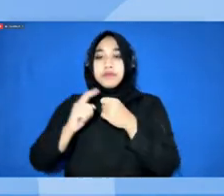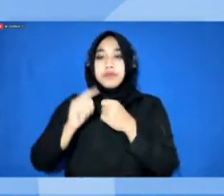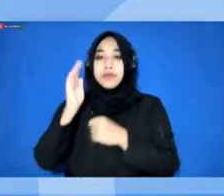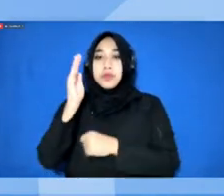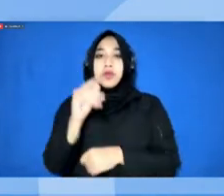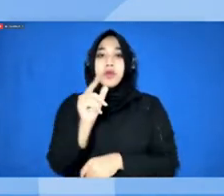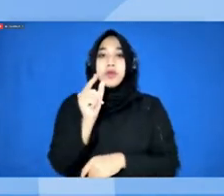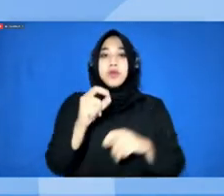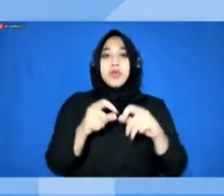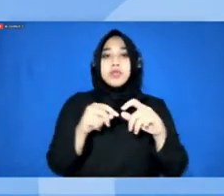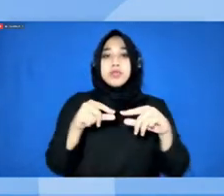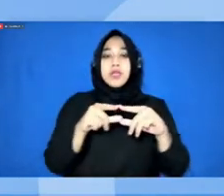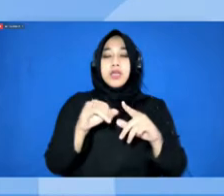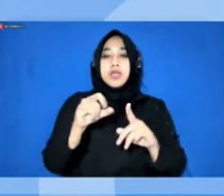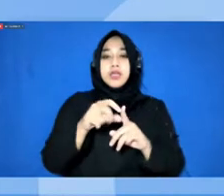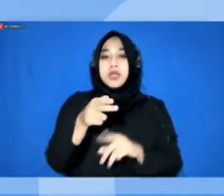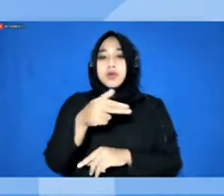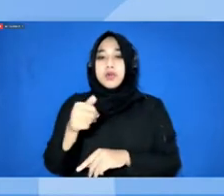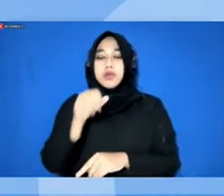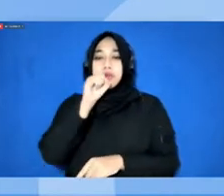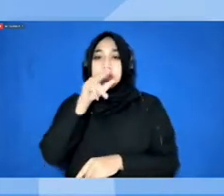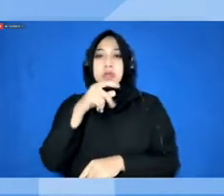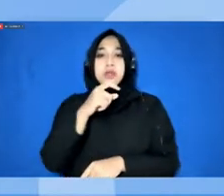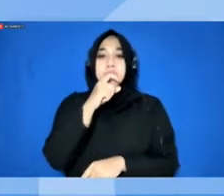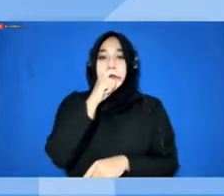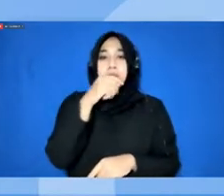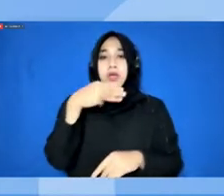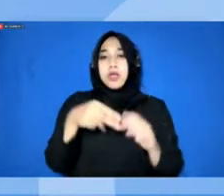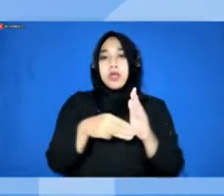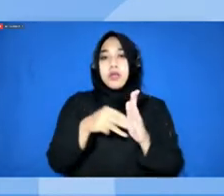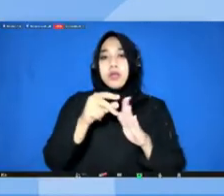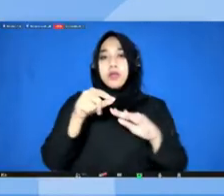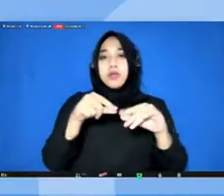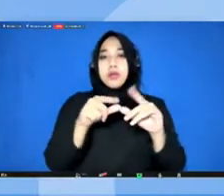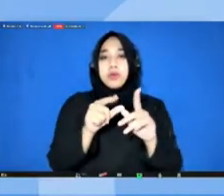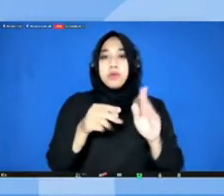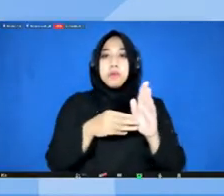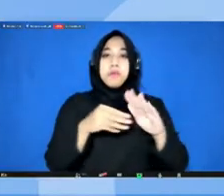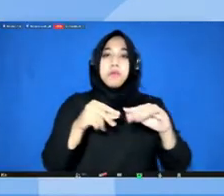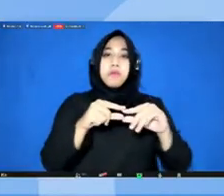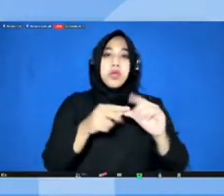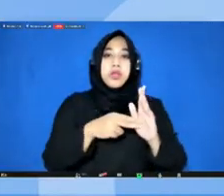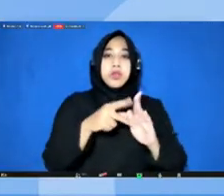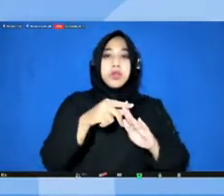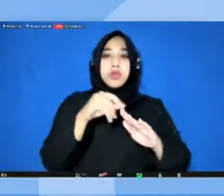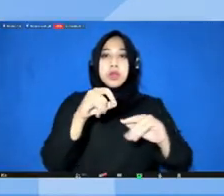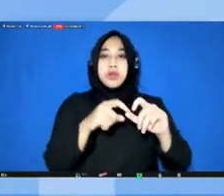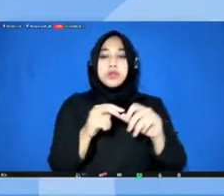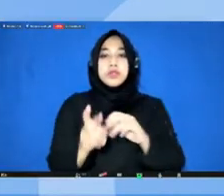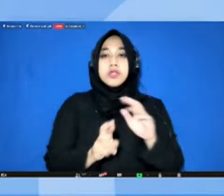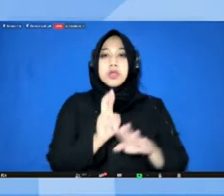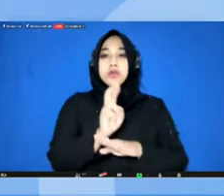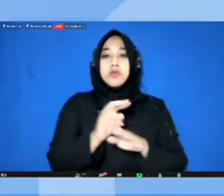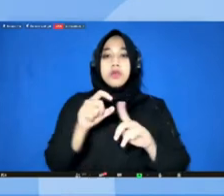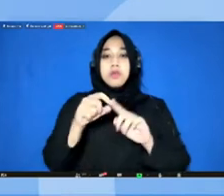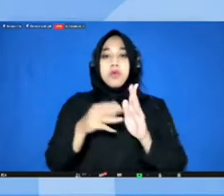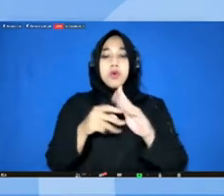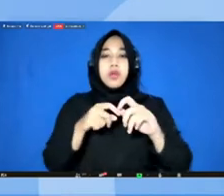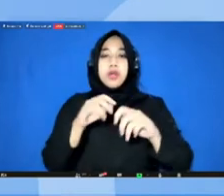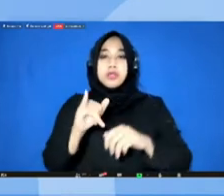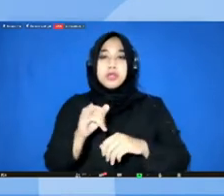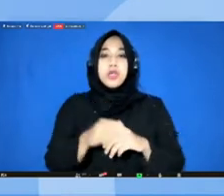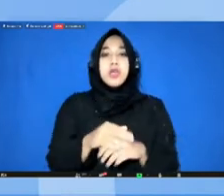USAID Indonesia yang akan disampaikan oleh Bapak Andrews Mantius, selaku Deputi Direktur Democratic Resilience and